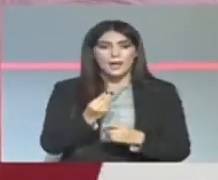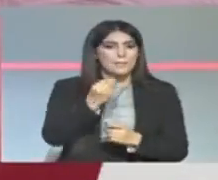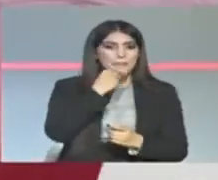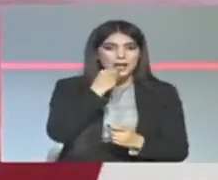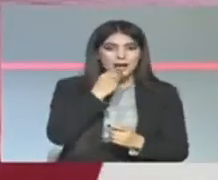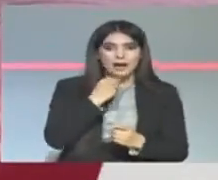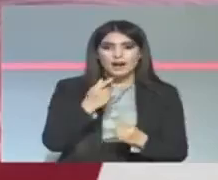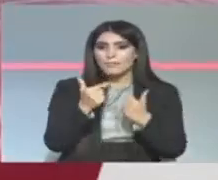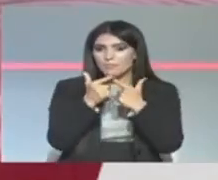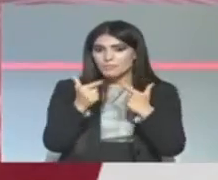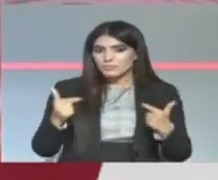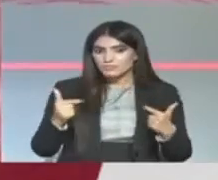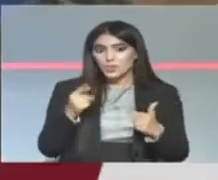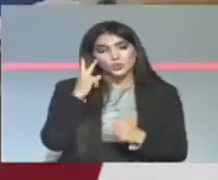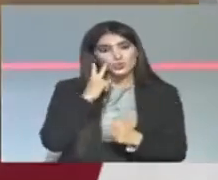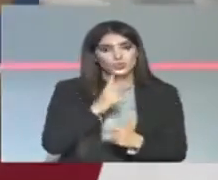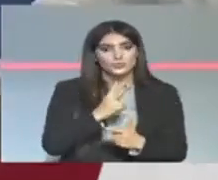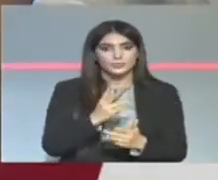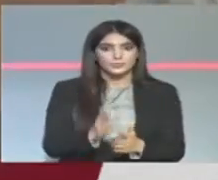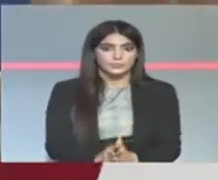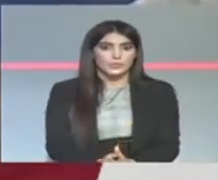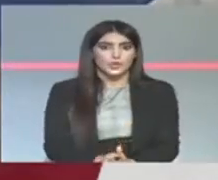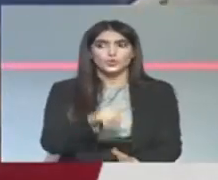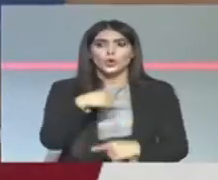من منظور طبيه